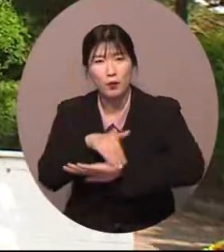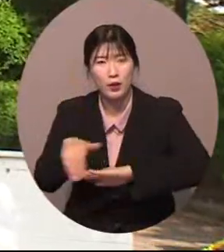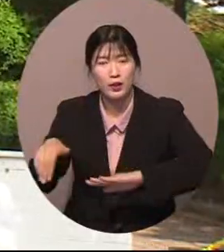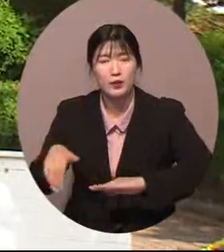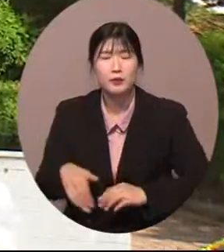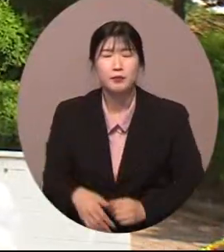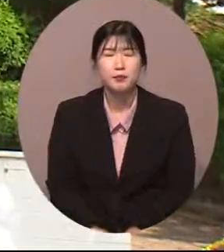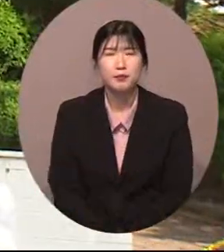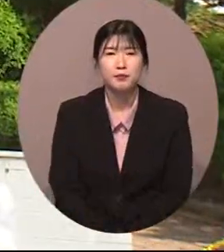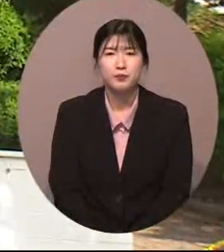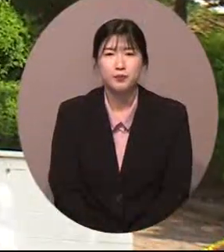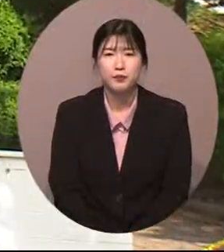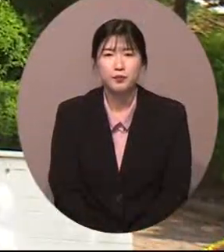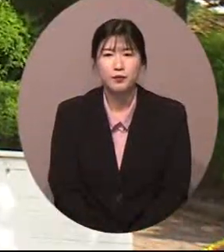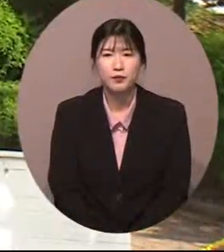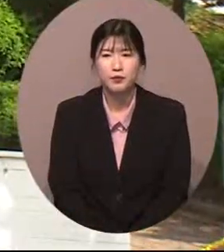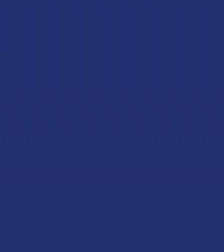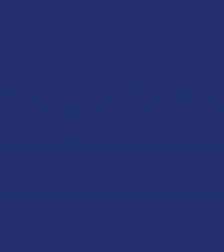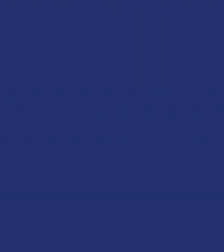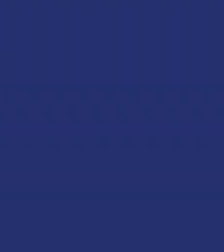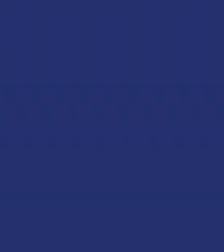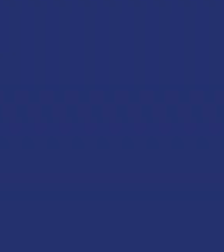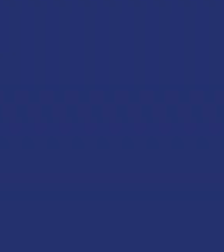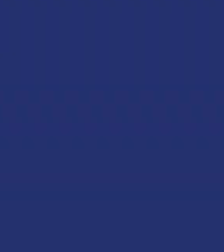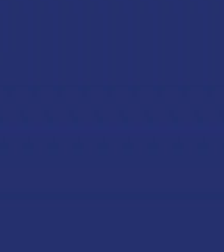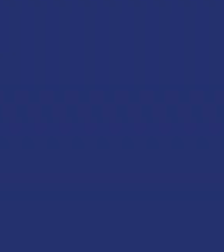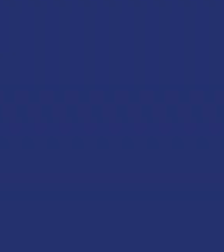MBC 뉴스 윤소영 있니다